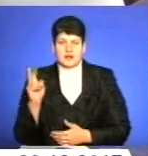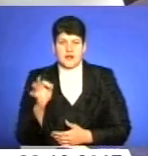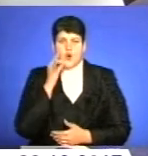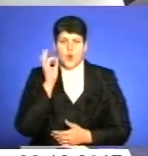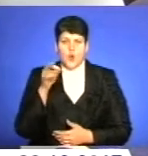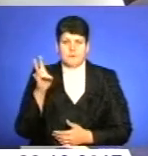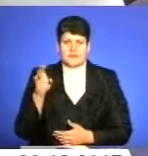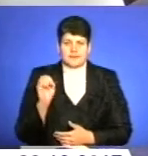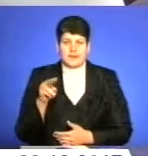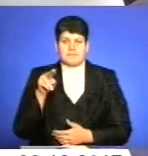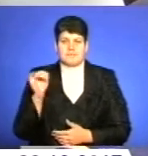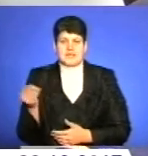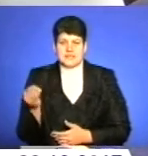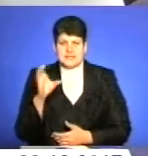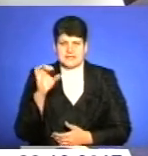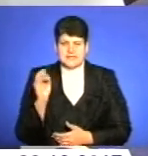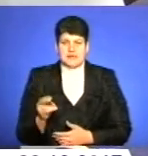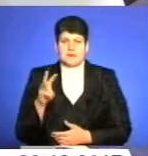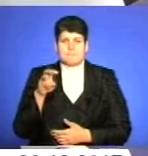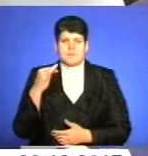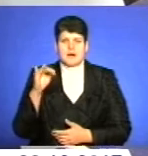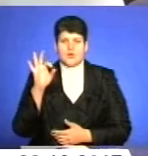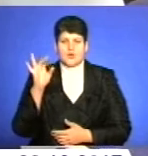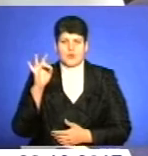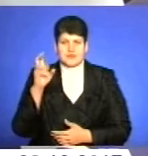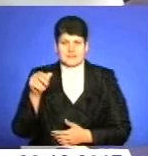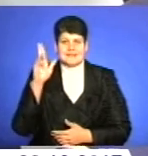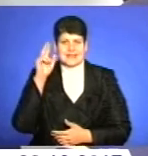Пєски, Світлодарська Духа, Майорськ, Зайцево.